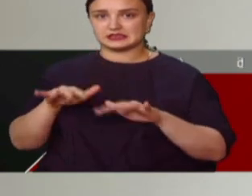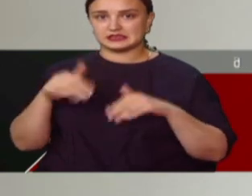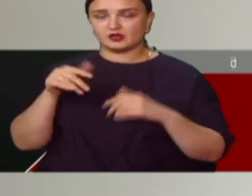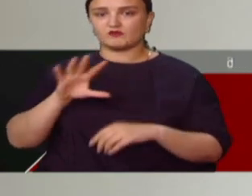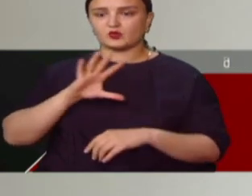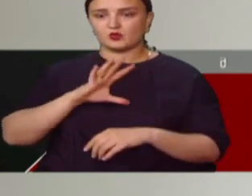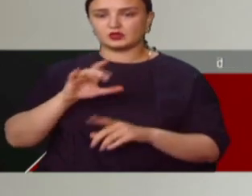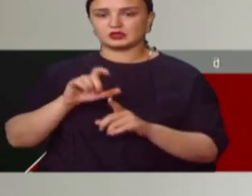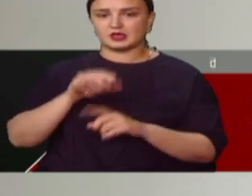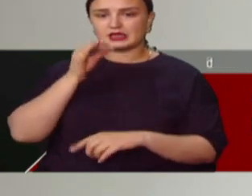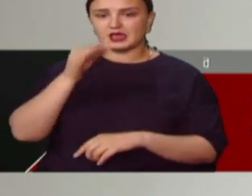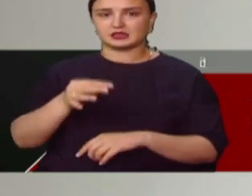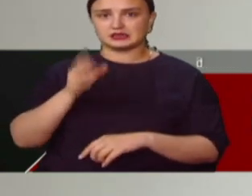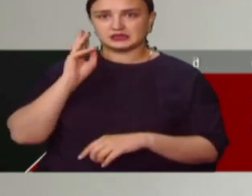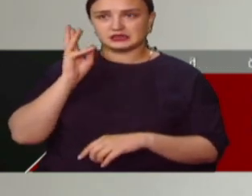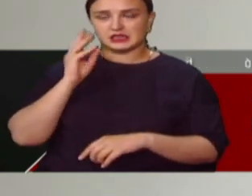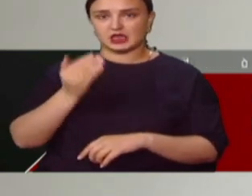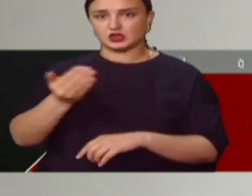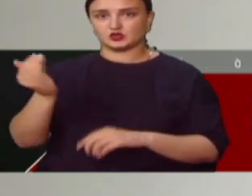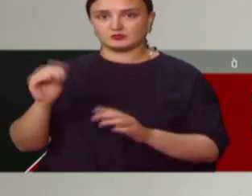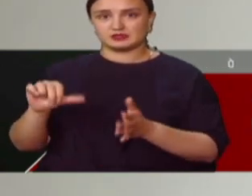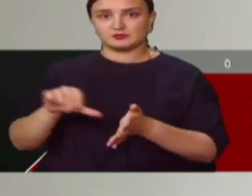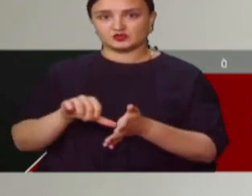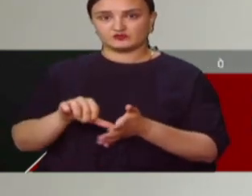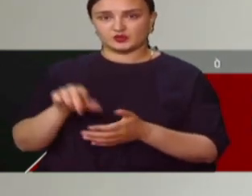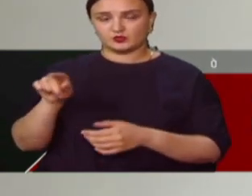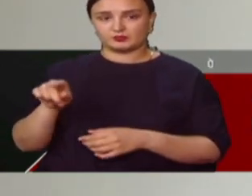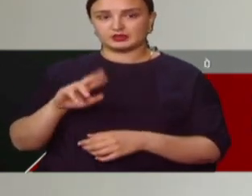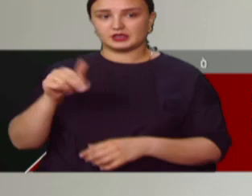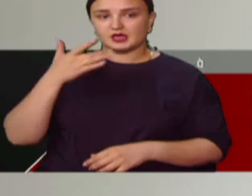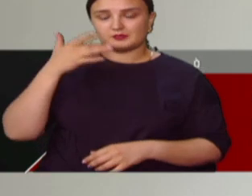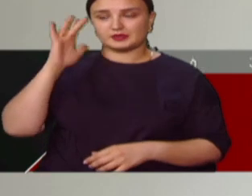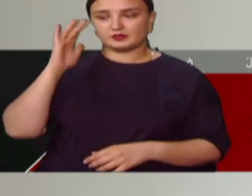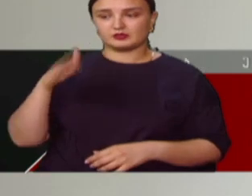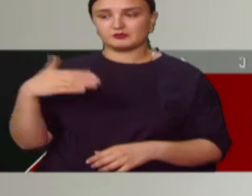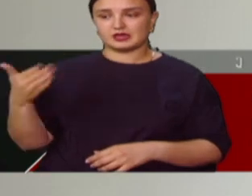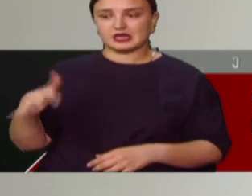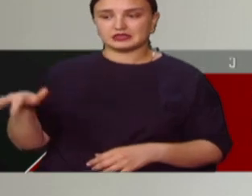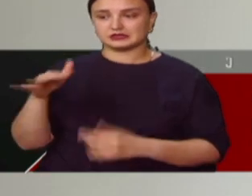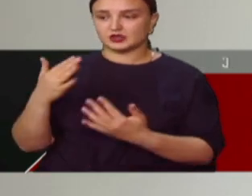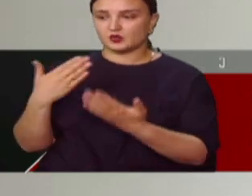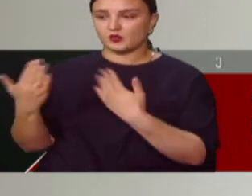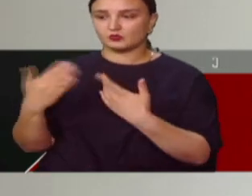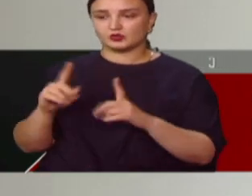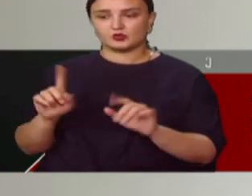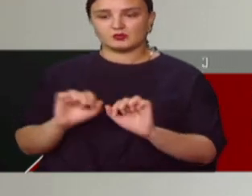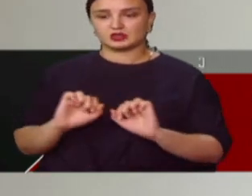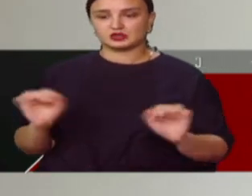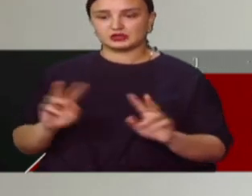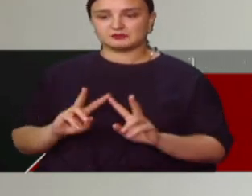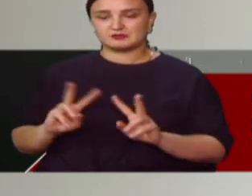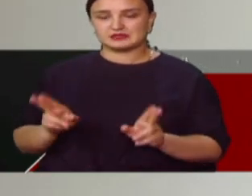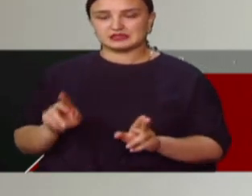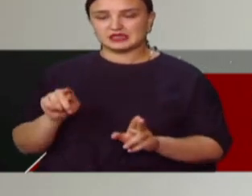ასევე რეაქცია საელჩოების მეშვეობით და ამერიკულ მხარესთან კომუნიკაცია, რომ არ შეიძლებოდა